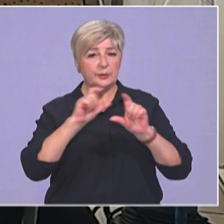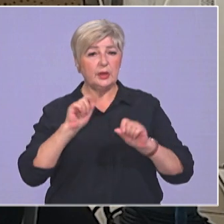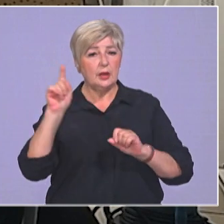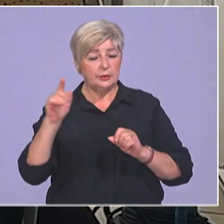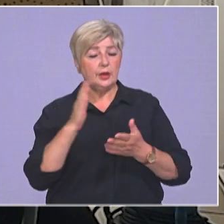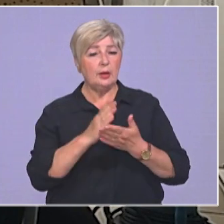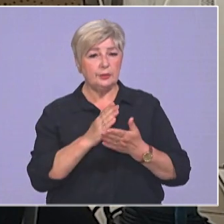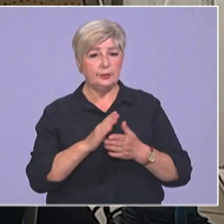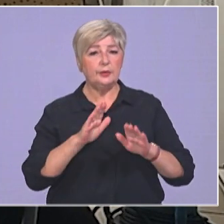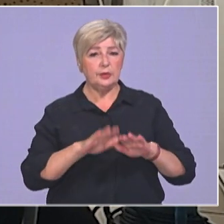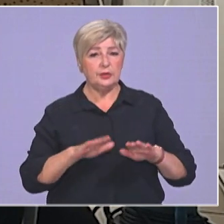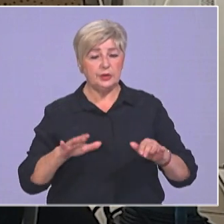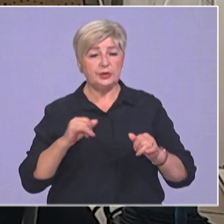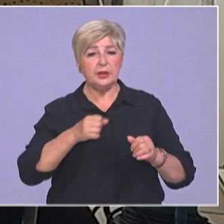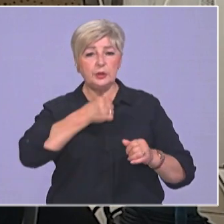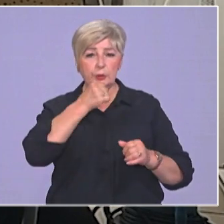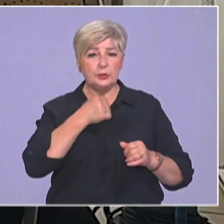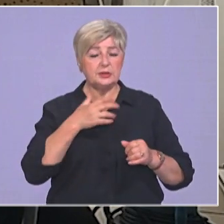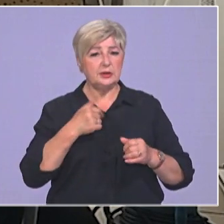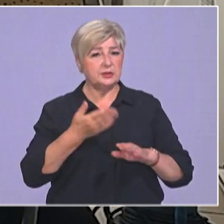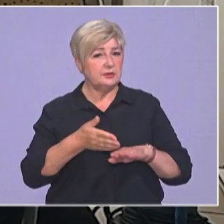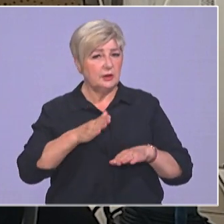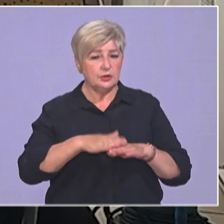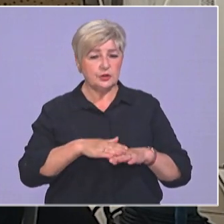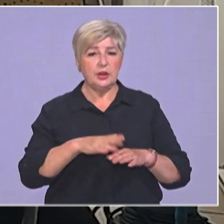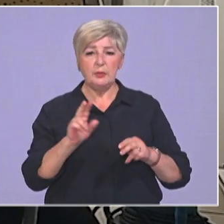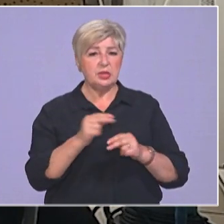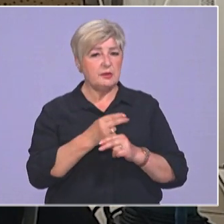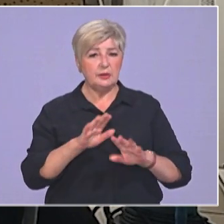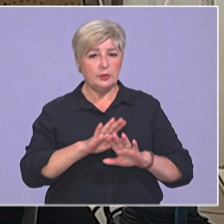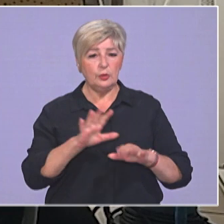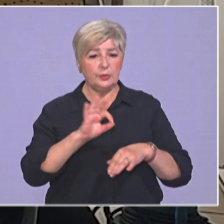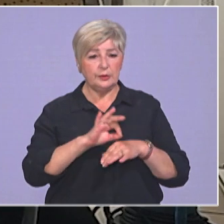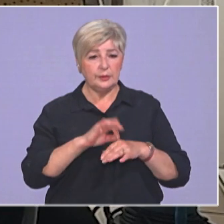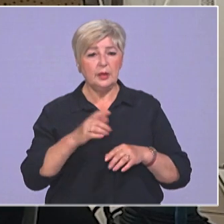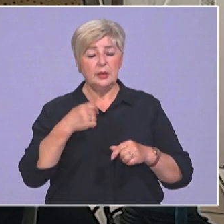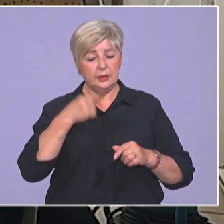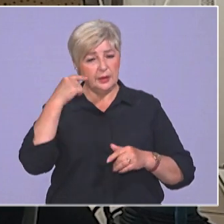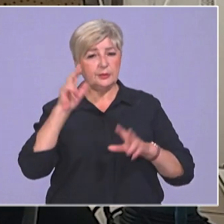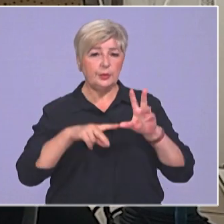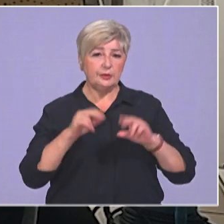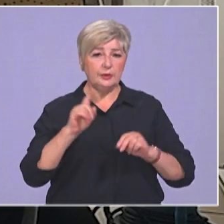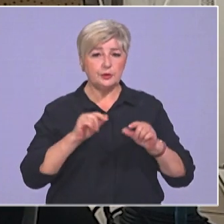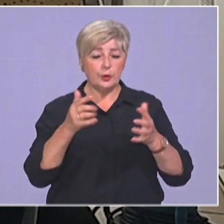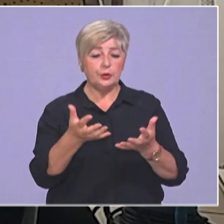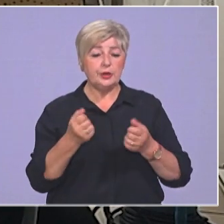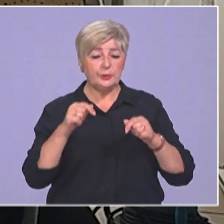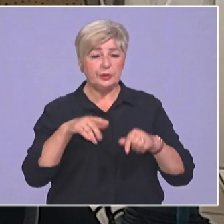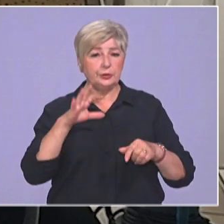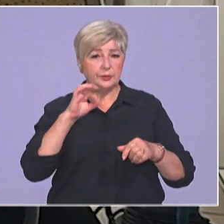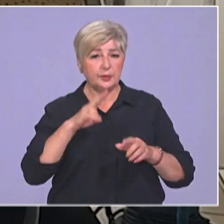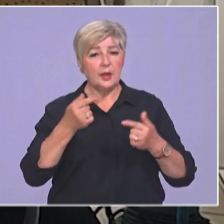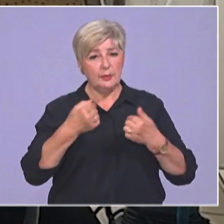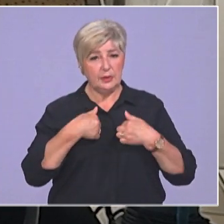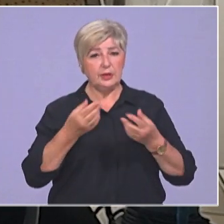та дорослі з невиліковними хворобами. Я сподіваюся, що отриманий тут досвід мені надасть можливість